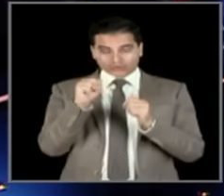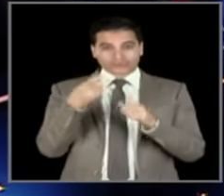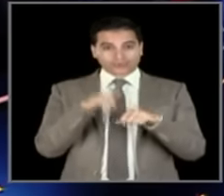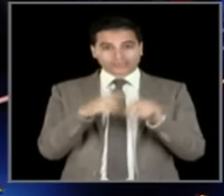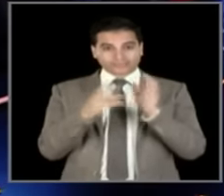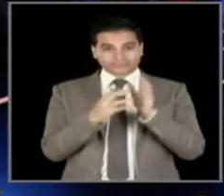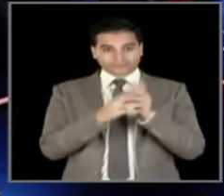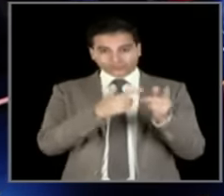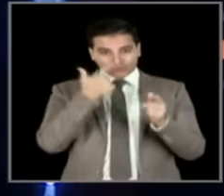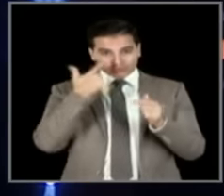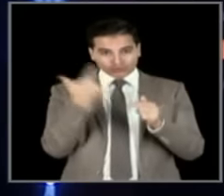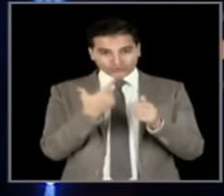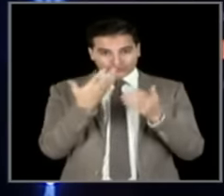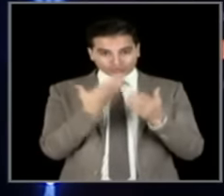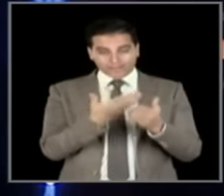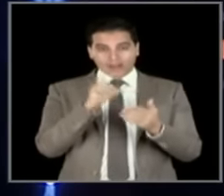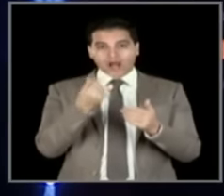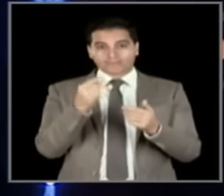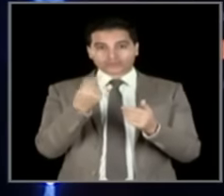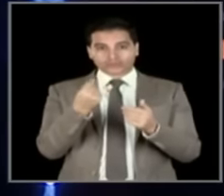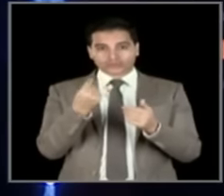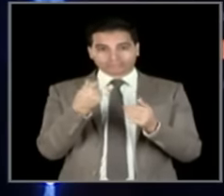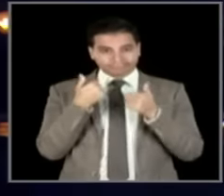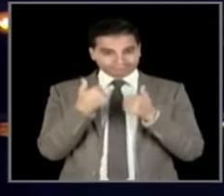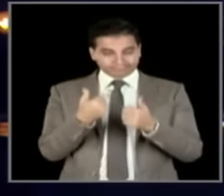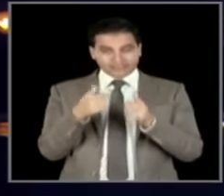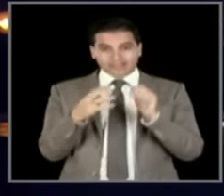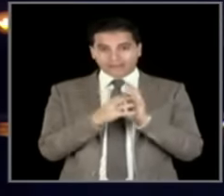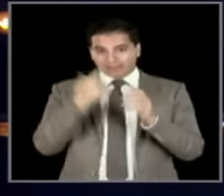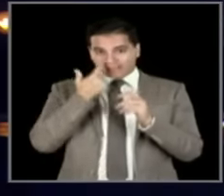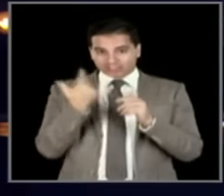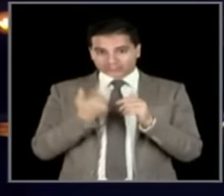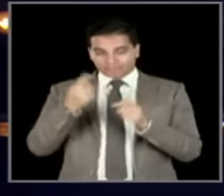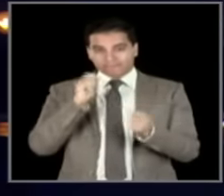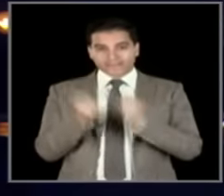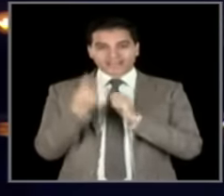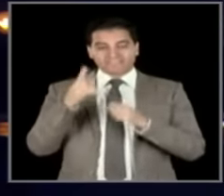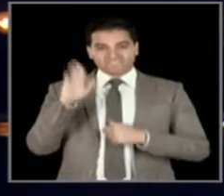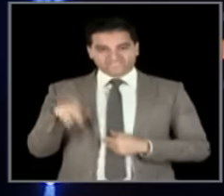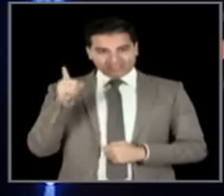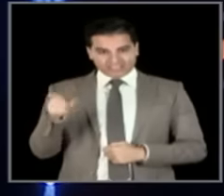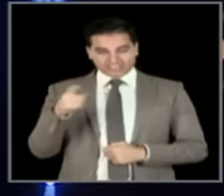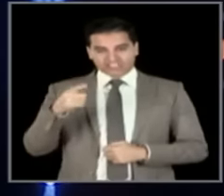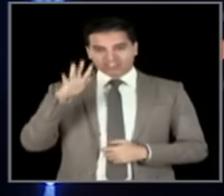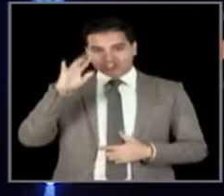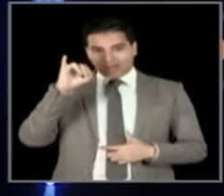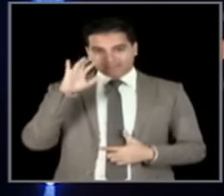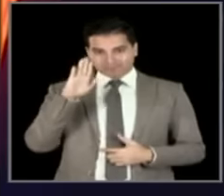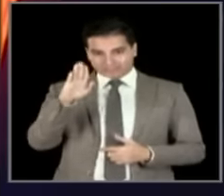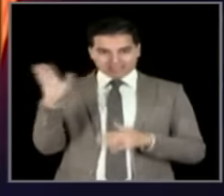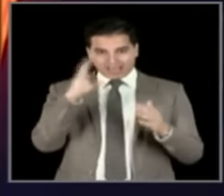جامعة عين شمس 15. جامعة عين شمس تغييرين، شمس